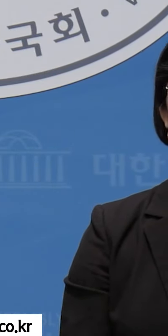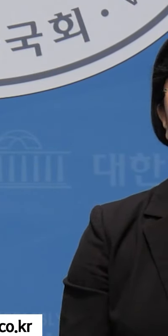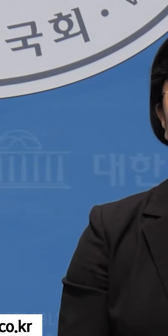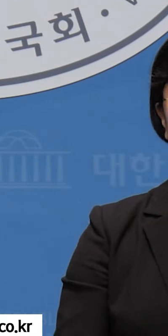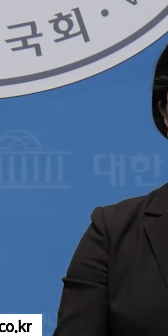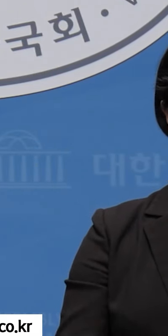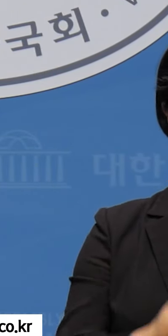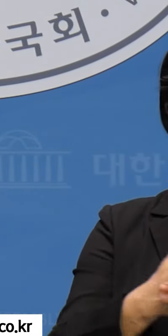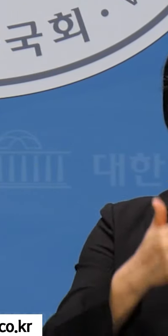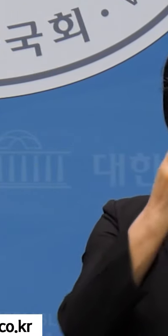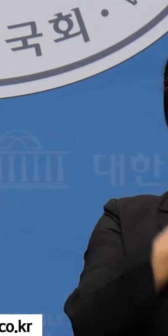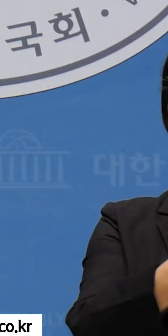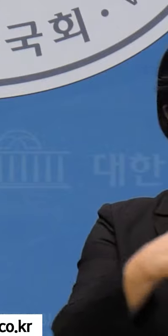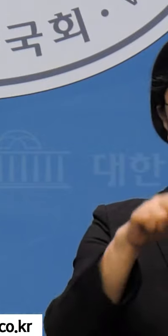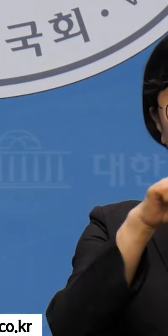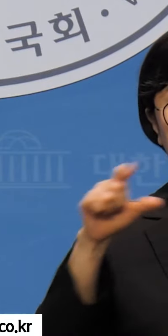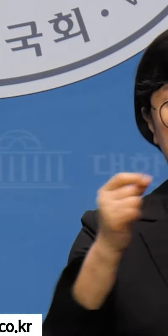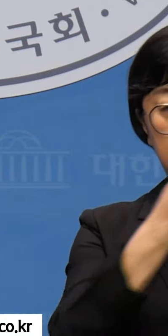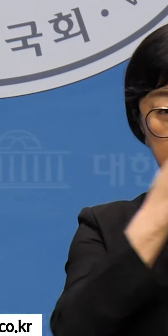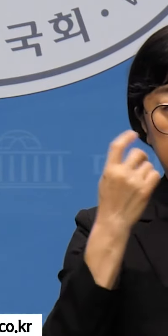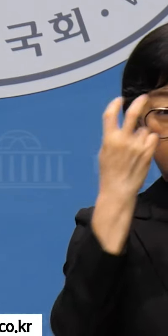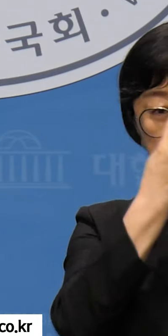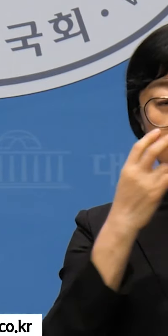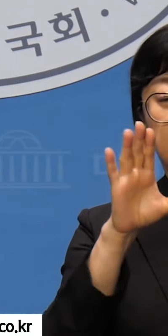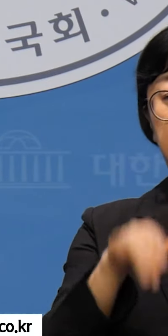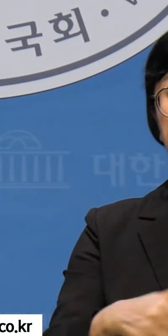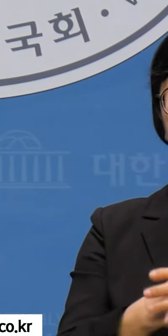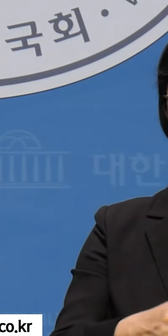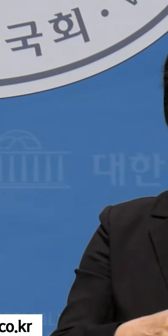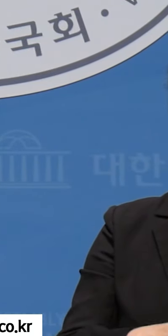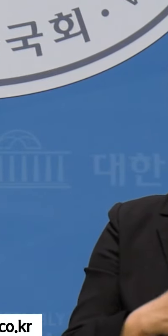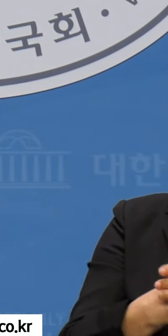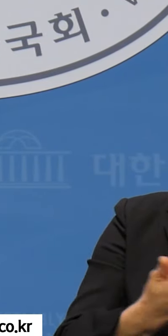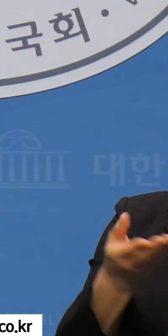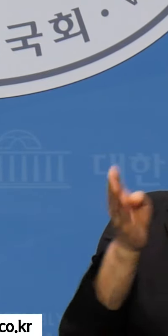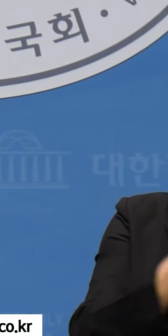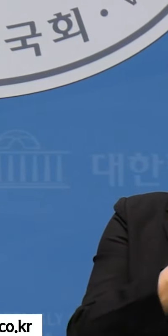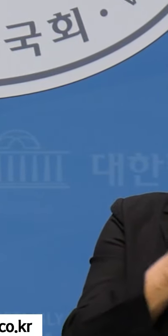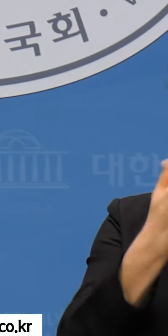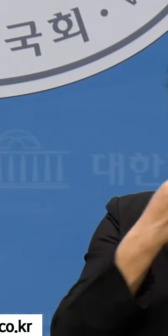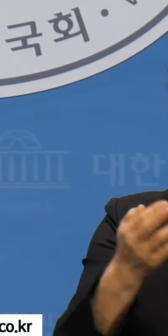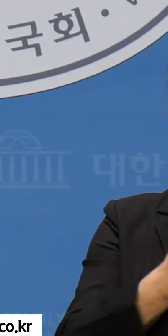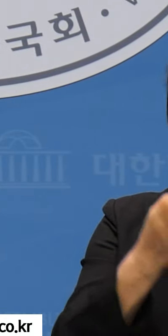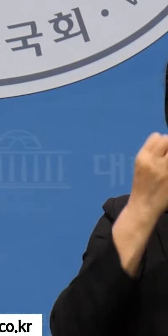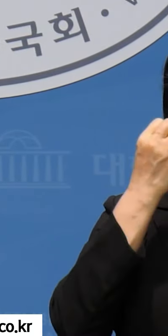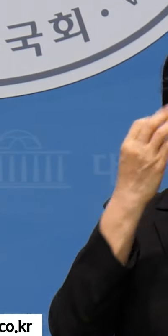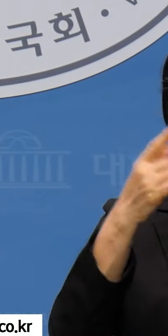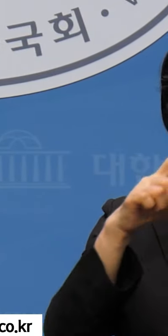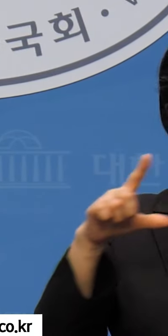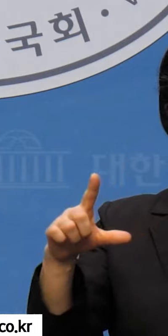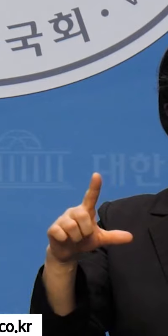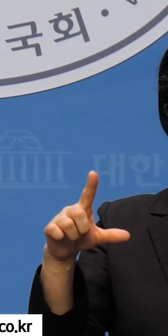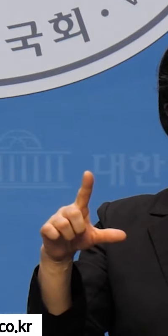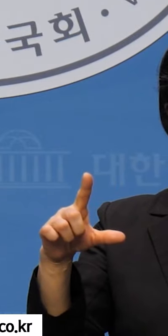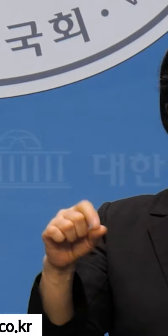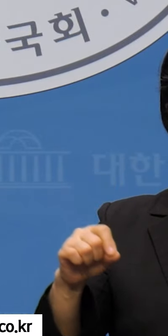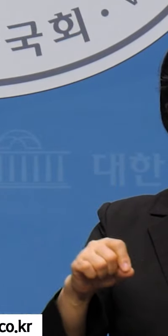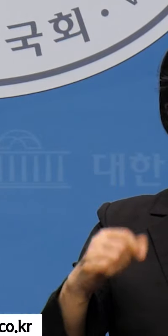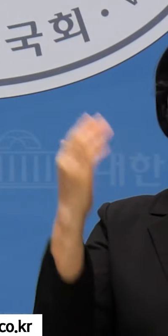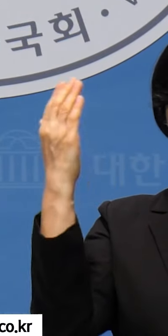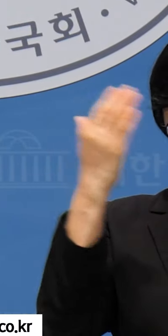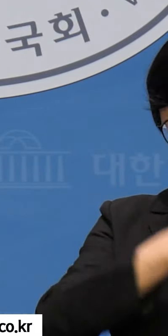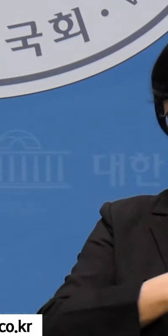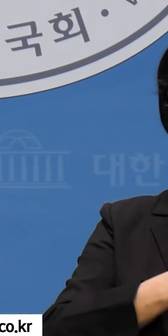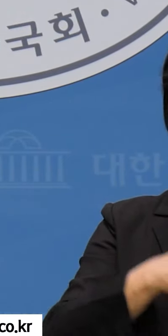1. 대법원 투표지 검증 현장에서는 한 번도 접은 흔적이 없는 신권 다발 같은 빳빳한